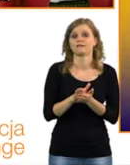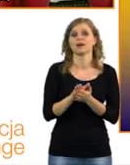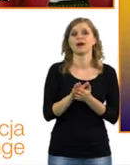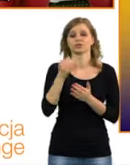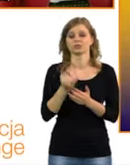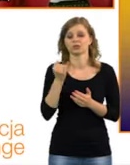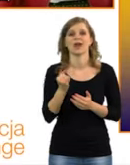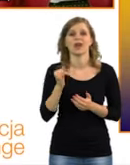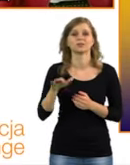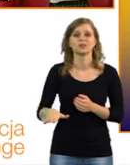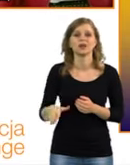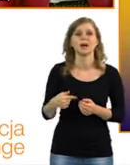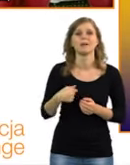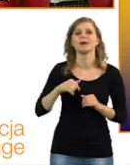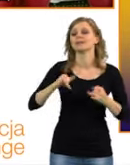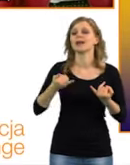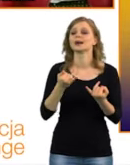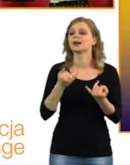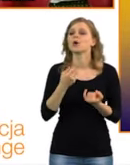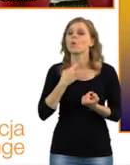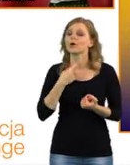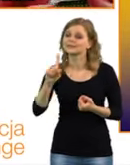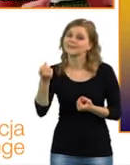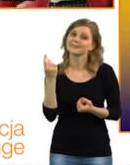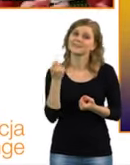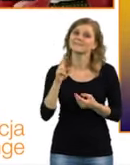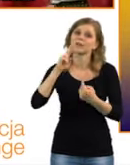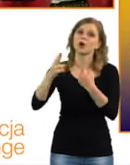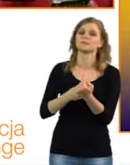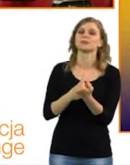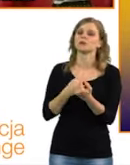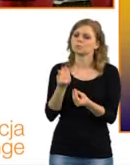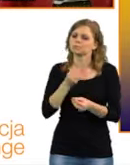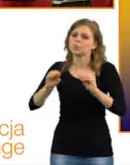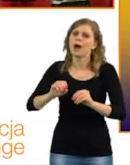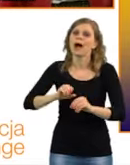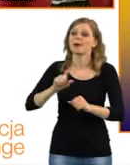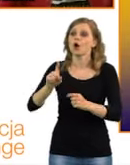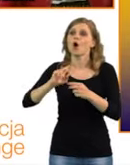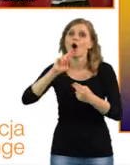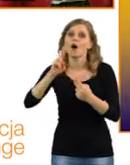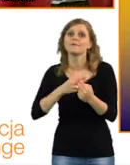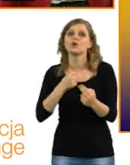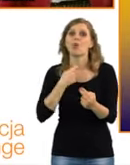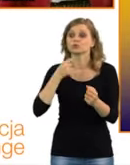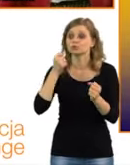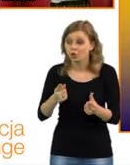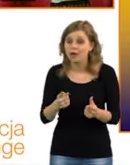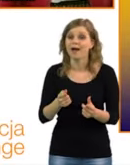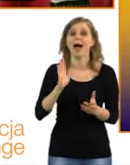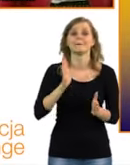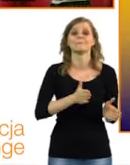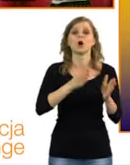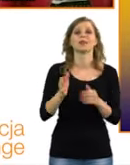Początkowo u dzieci wywołujemy głos, wywołujemy, żeby w ogóle wydały z siebie głos. Potem chcemy